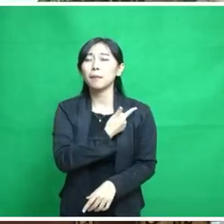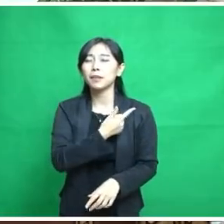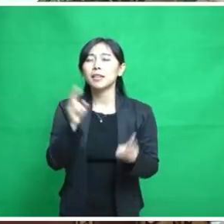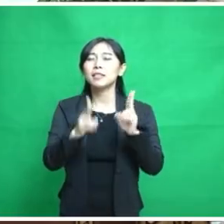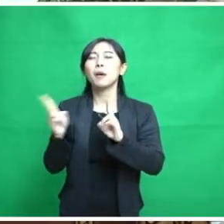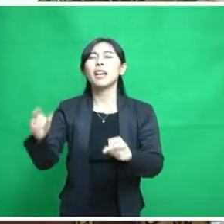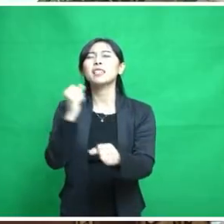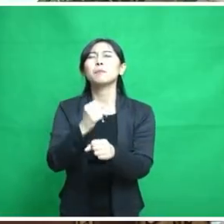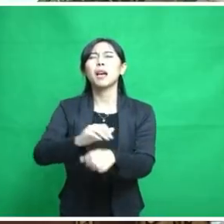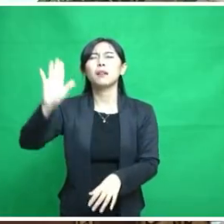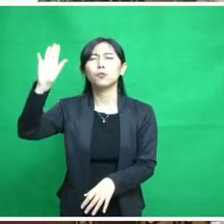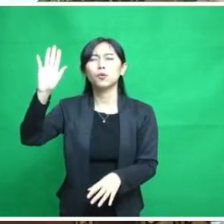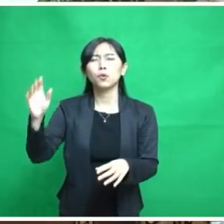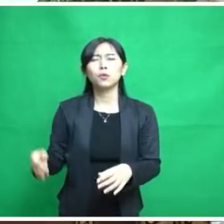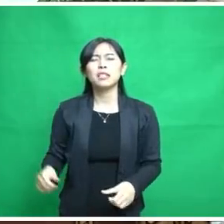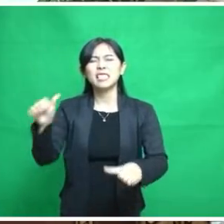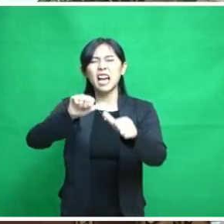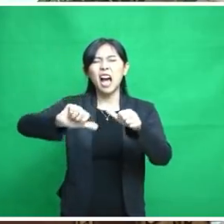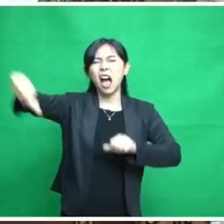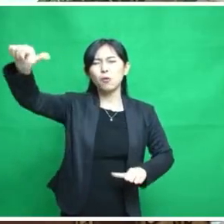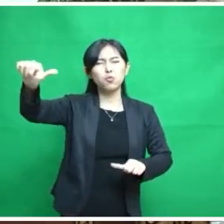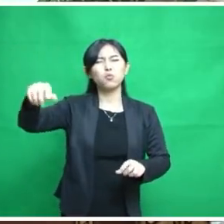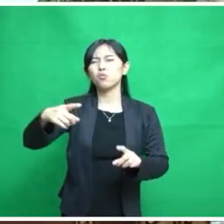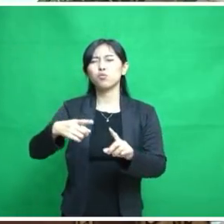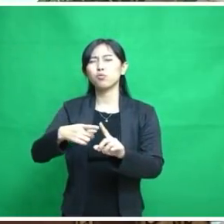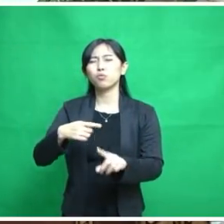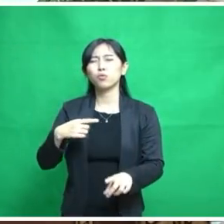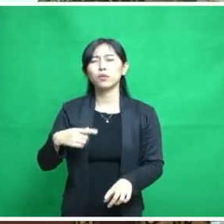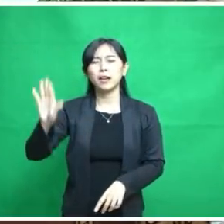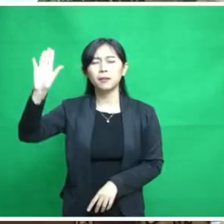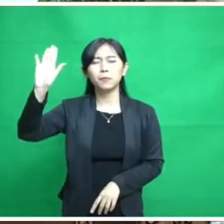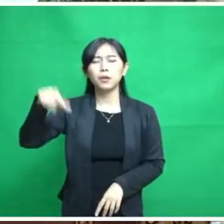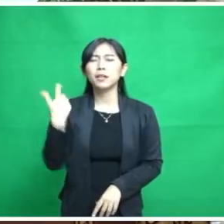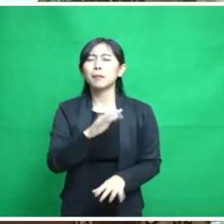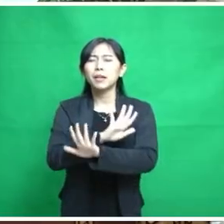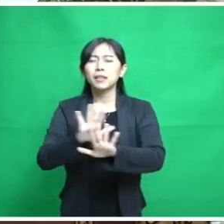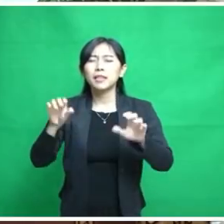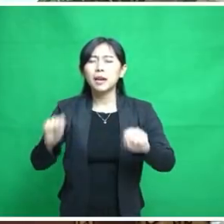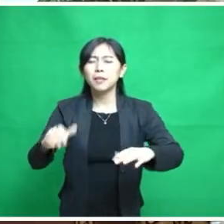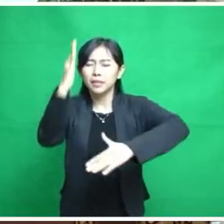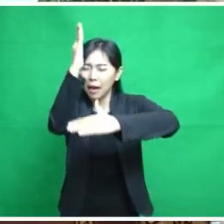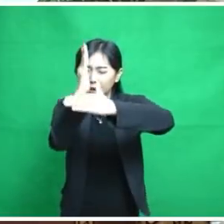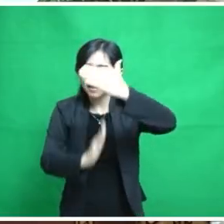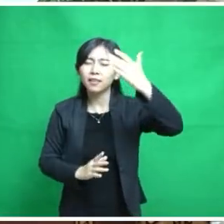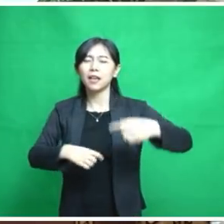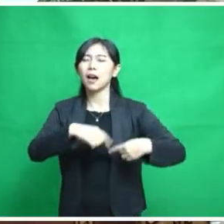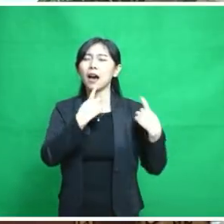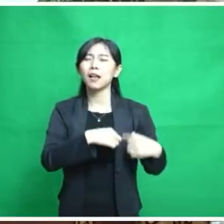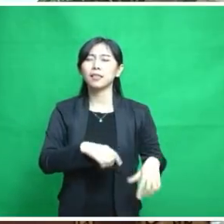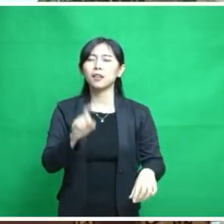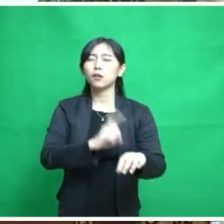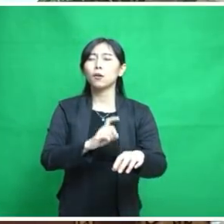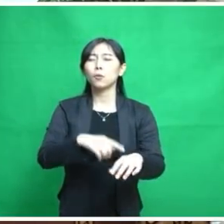ciptaanmu kadang jauh dari citramu. Kami kadang tidak mampu merendahkan hati saat